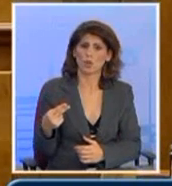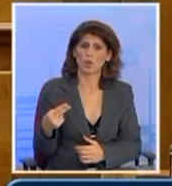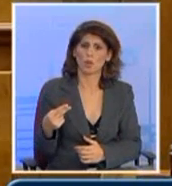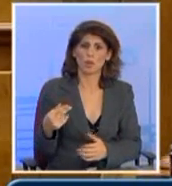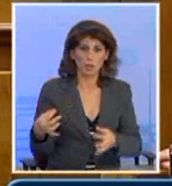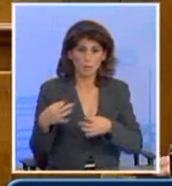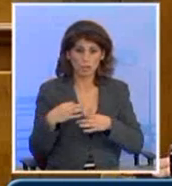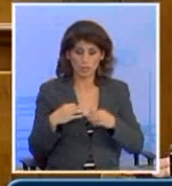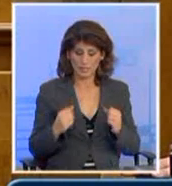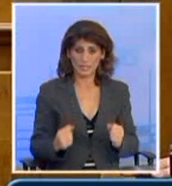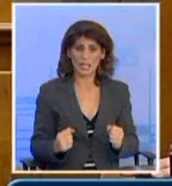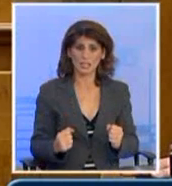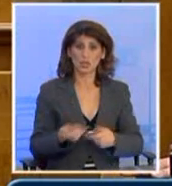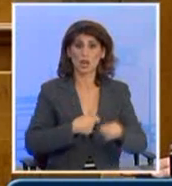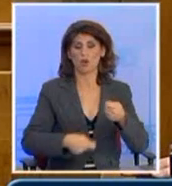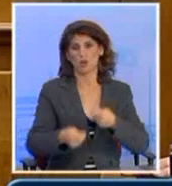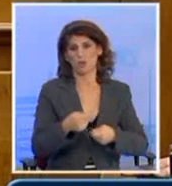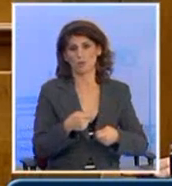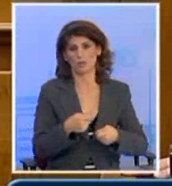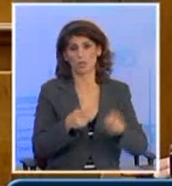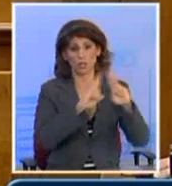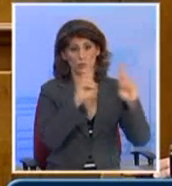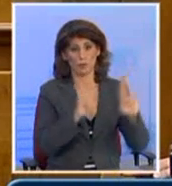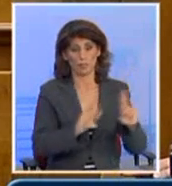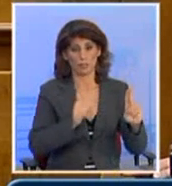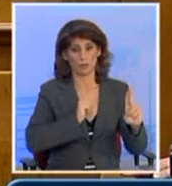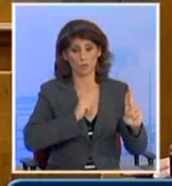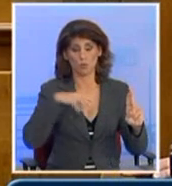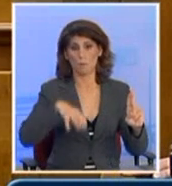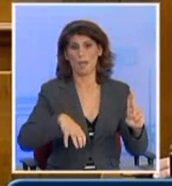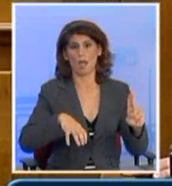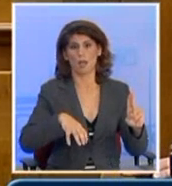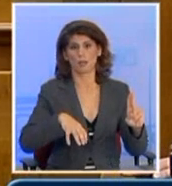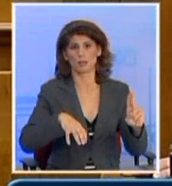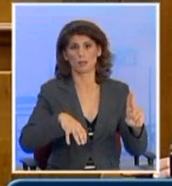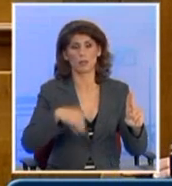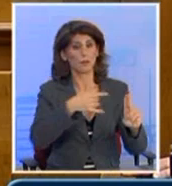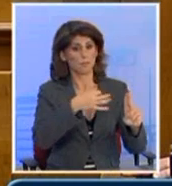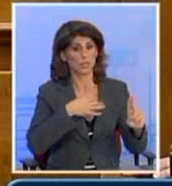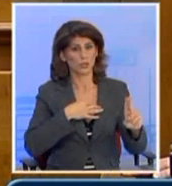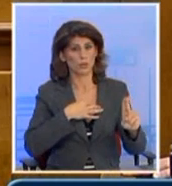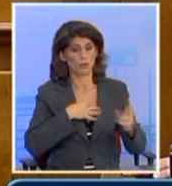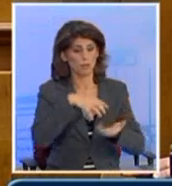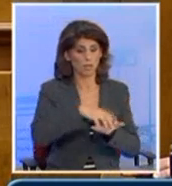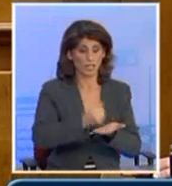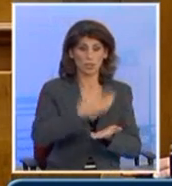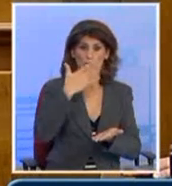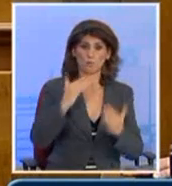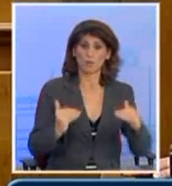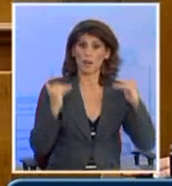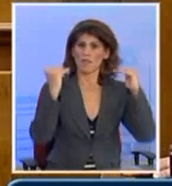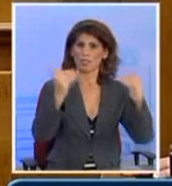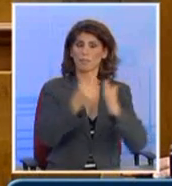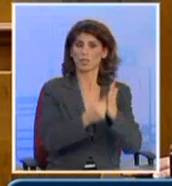Μας το λέει η στάση των αγορών του διεθνούς ιδιωτικού τομέα. Μας το λένε οι οίκοι αξιολόγησης που αναβαθμίζουν την